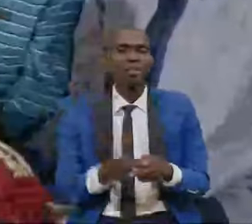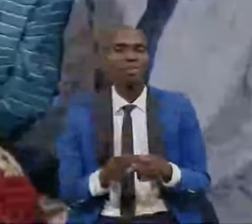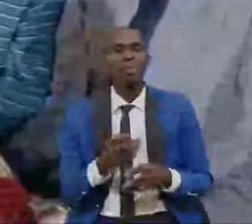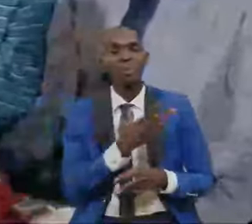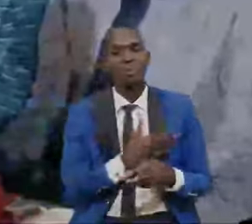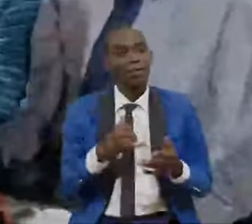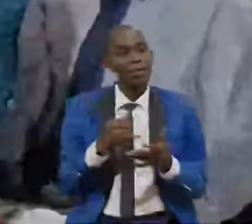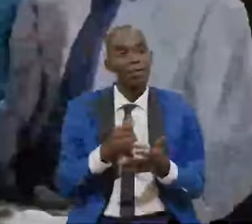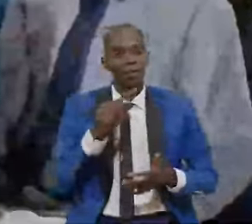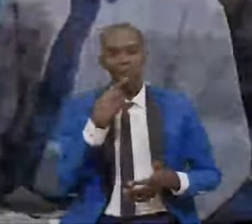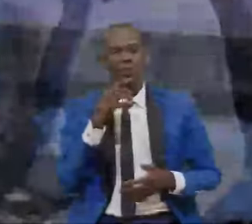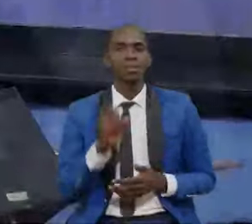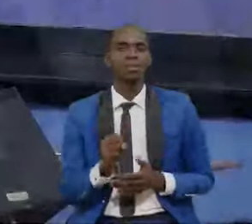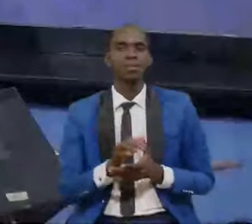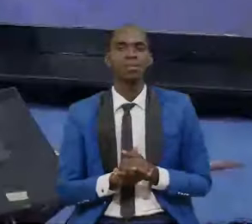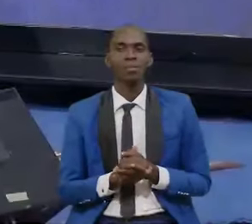on dit,